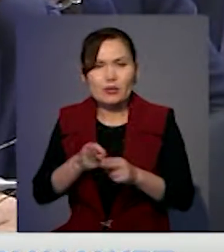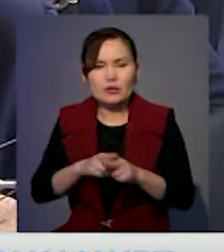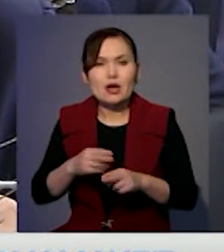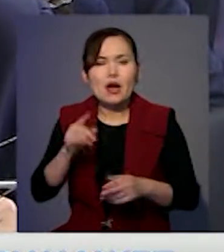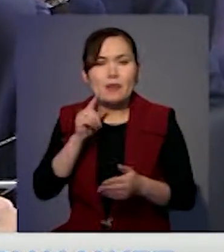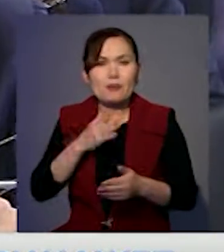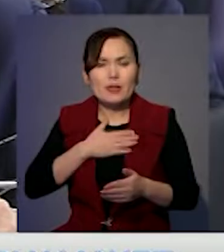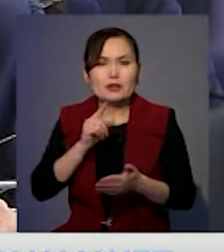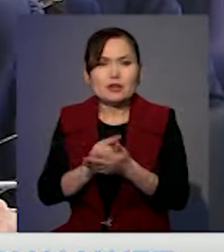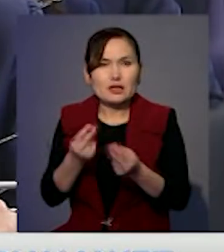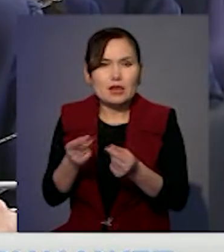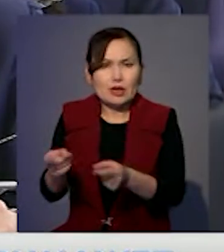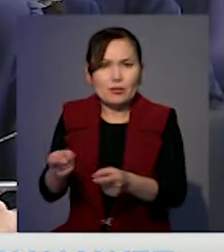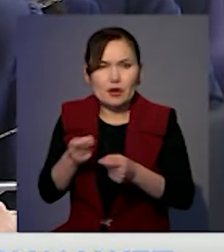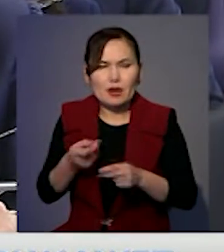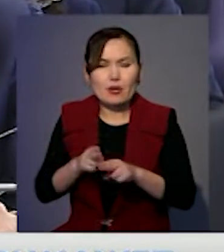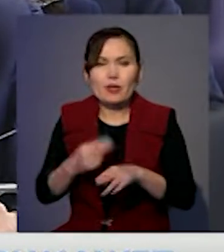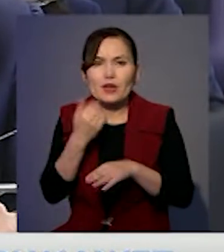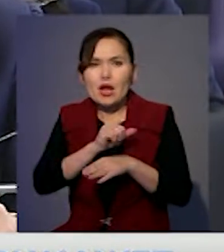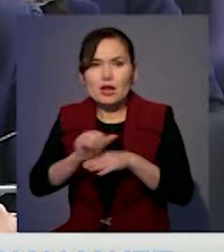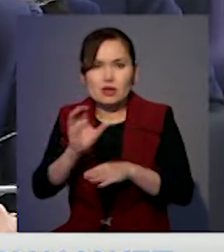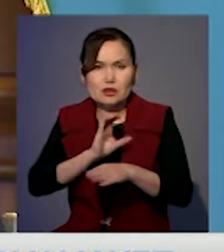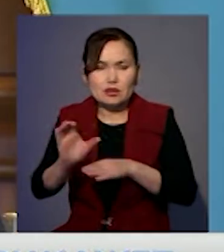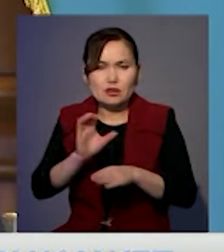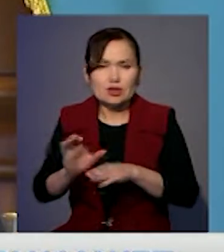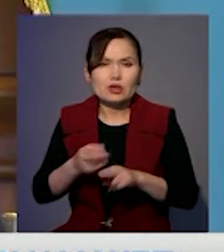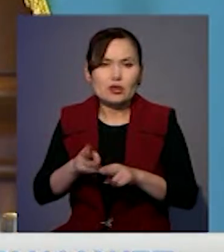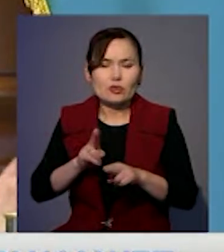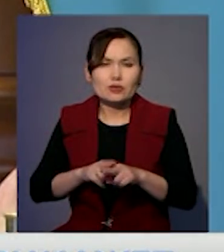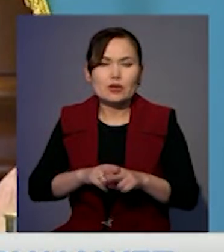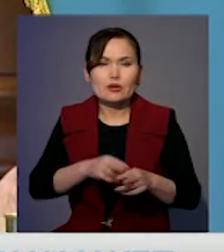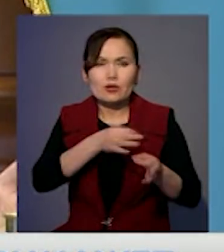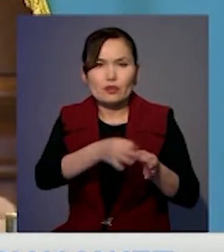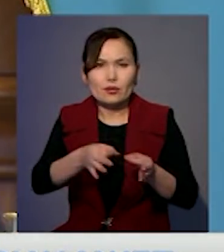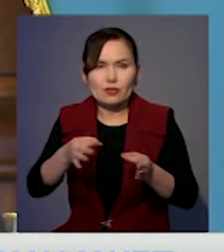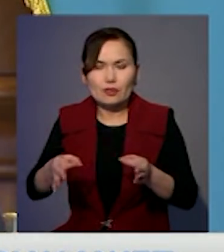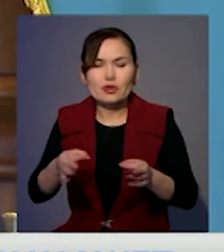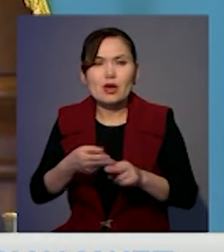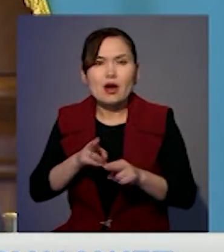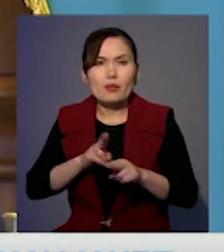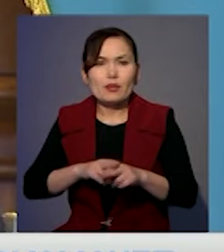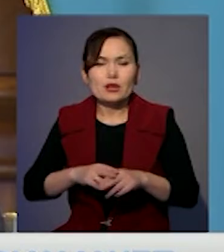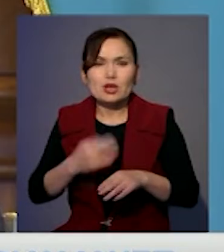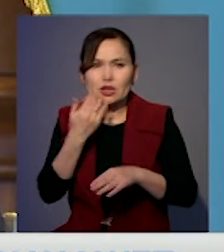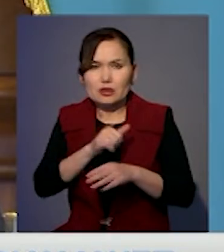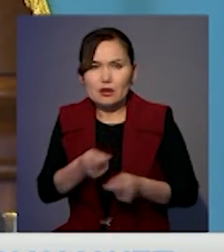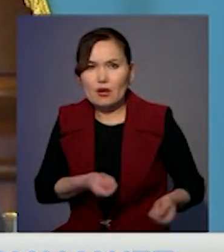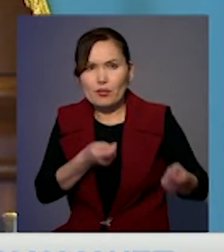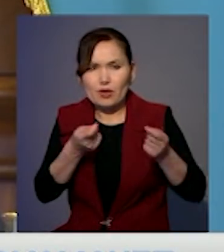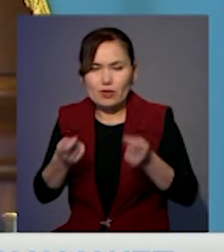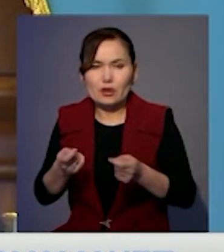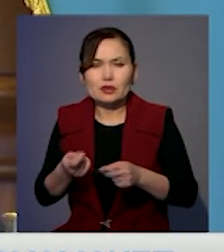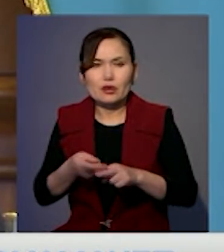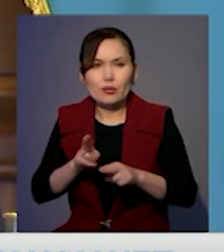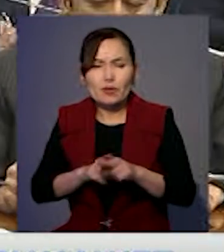видов продукции. Экспорт сегодня идет в 110 стран. Похвально, когда такое было. Однако